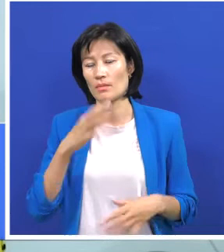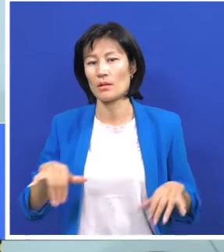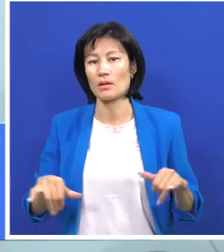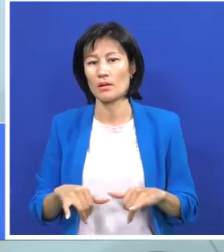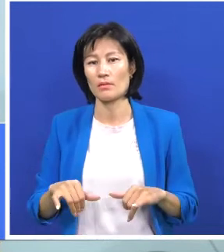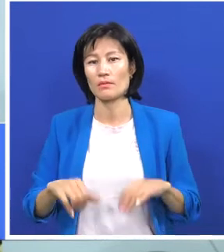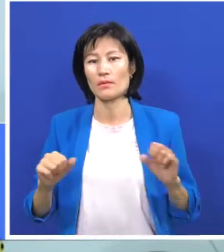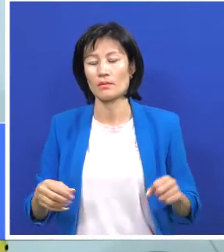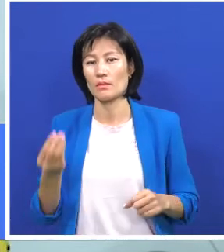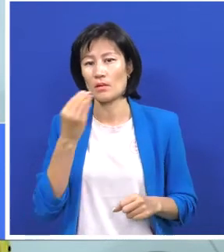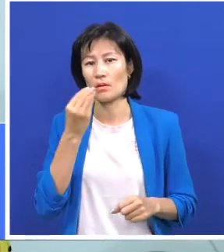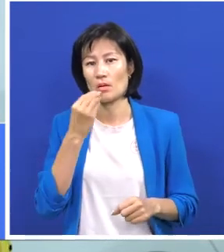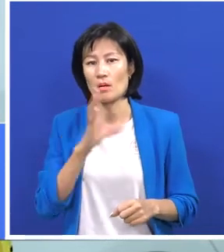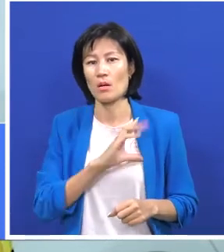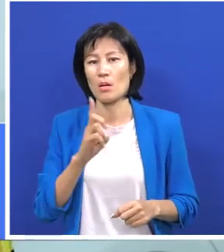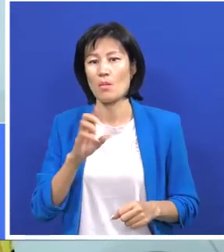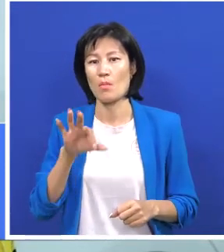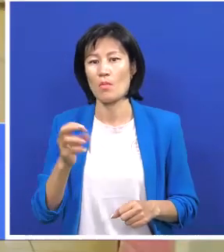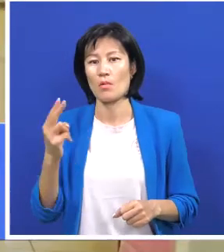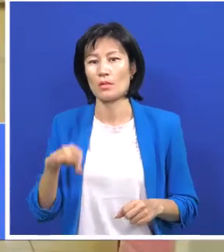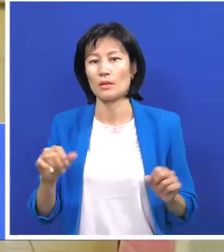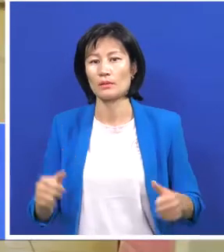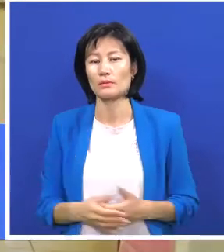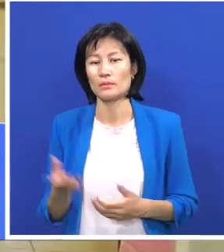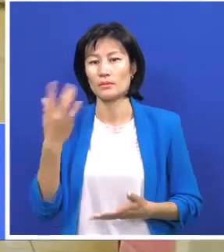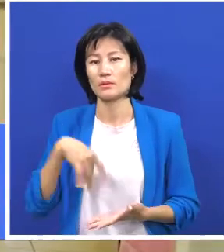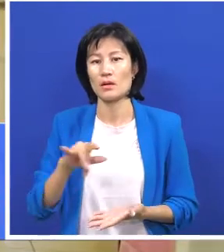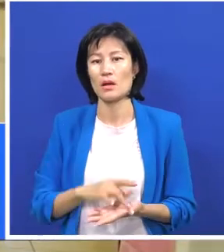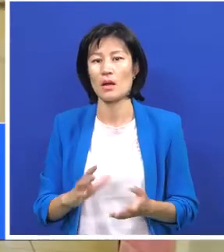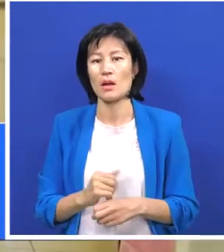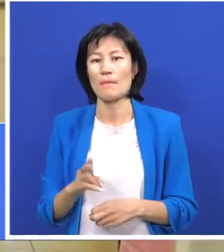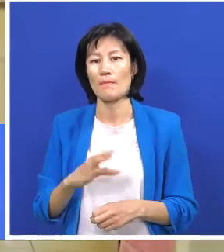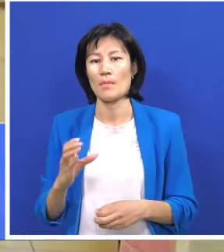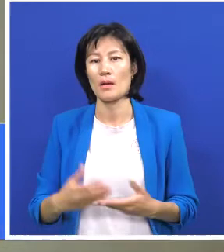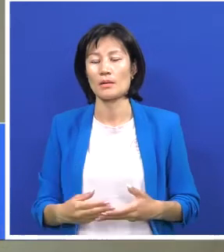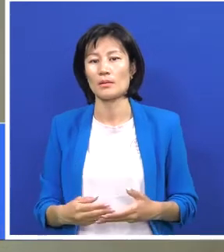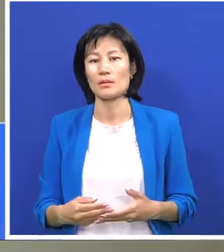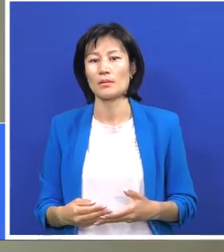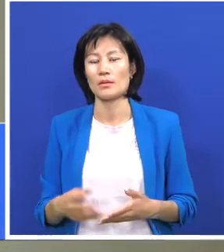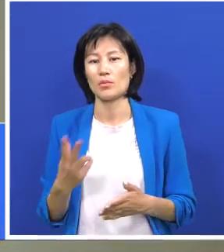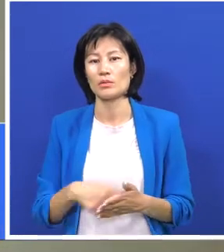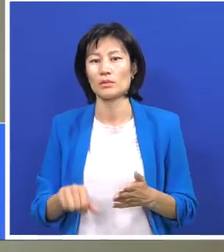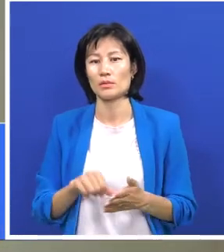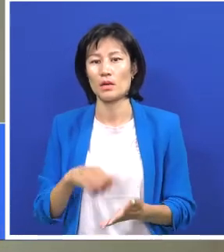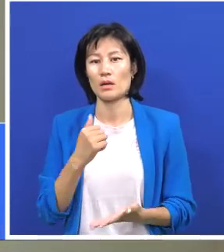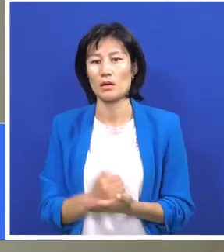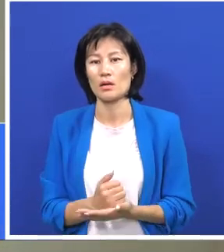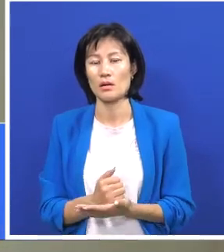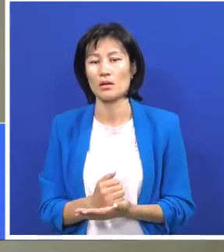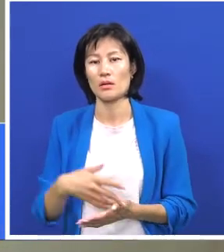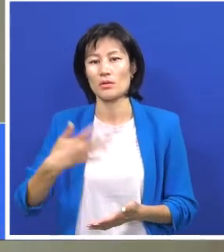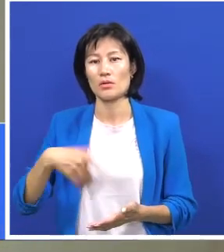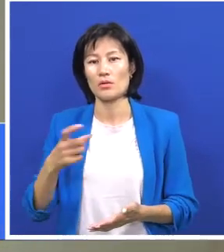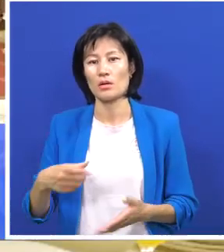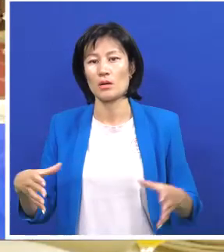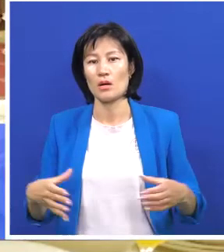орындарына кіріп тамақтануға рұқсат етілген. Шымкент қаласы бас мемлекеттік санитарлық дәрігерінің 36-шы қаулысы бойынша тек 50